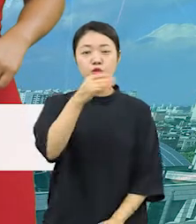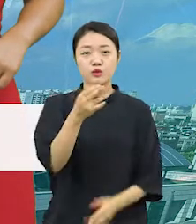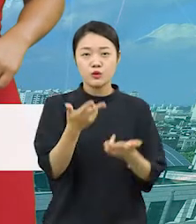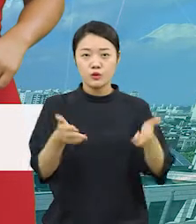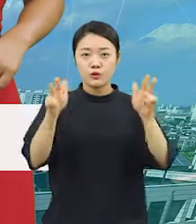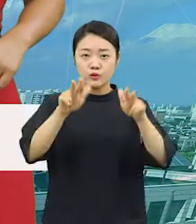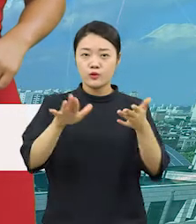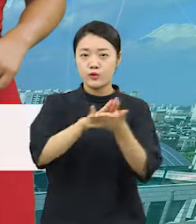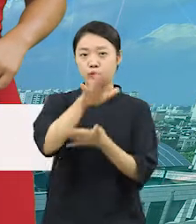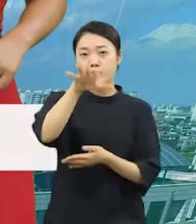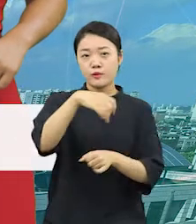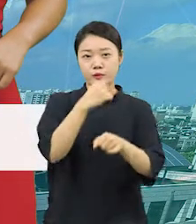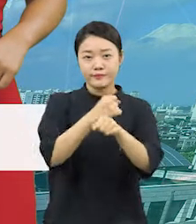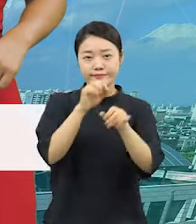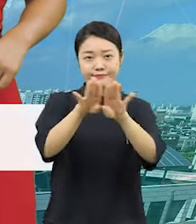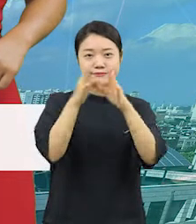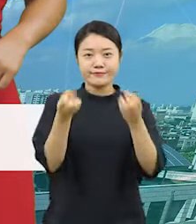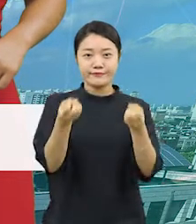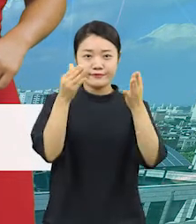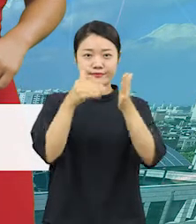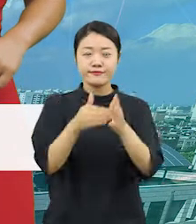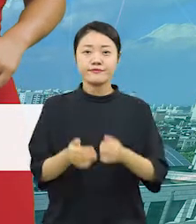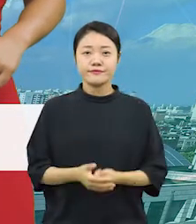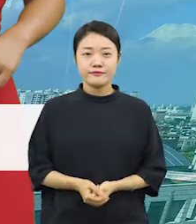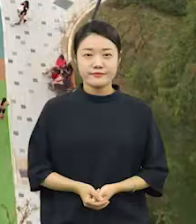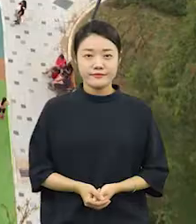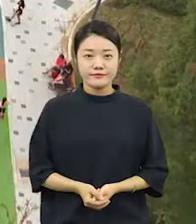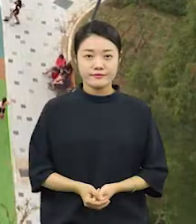생태 놀이터를 조성해 개장식을 가졌습니다.